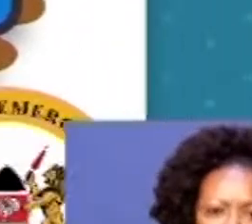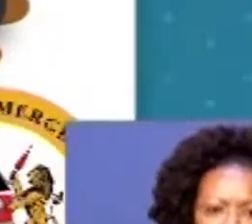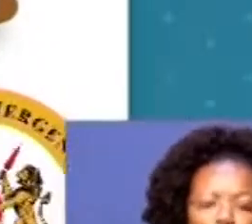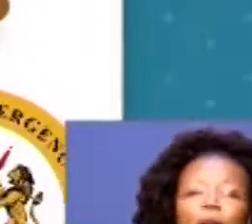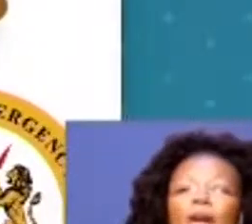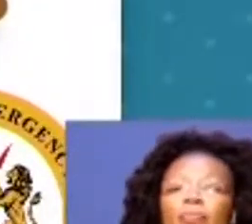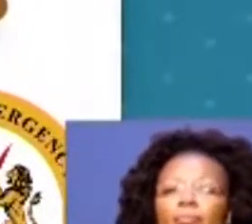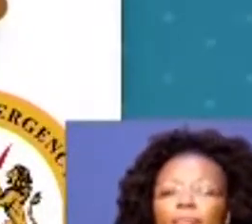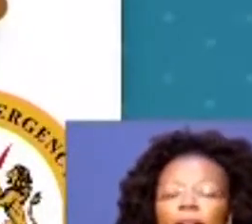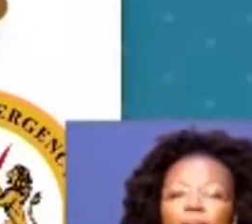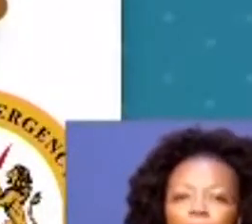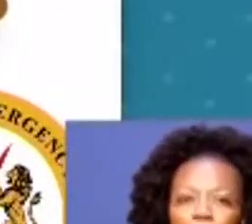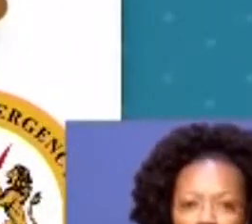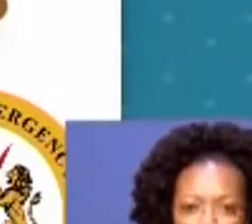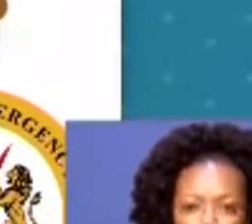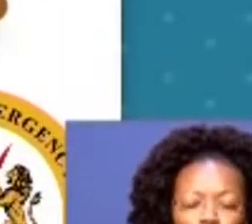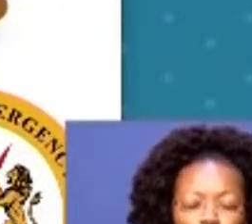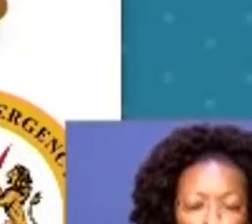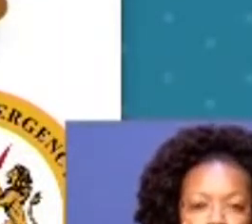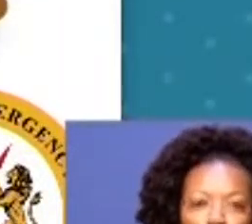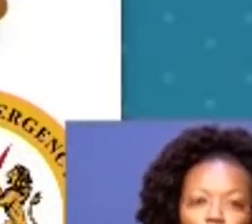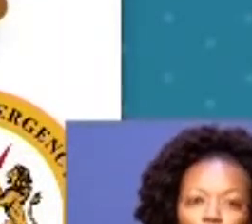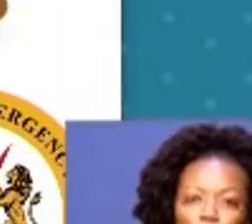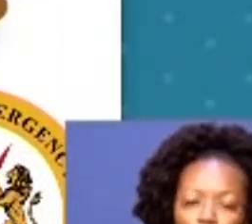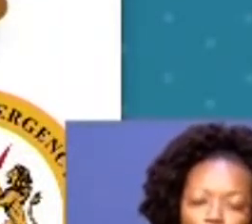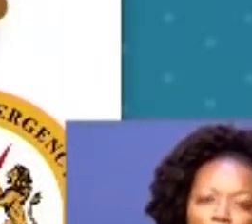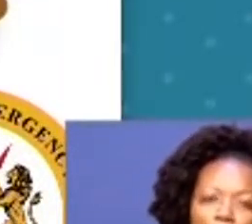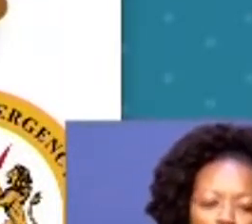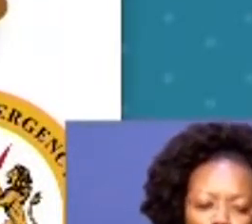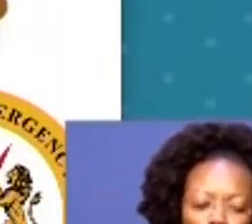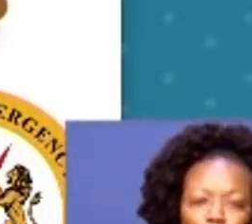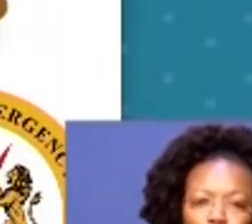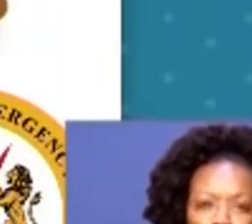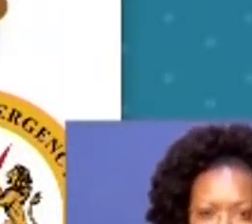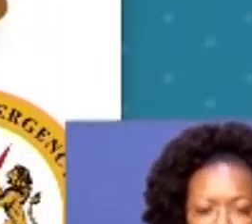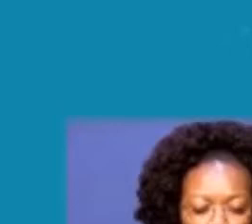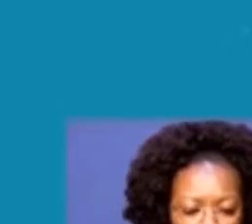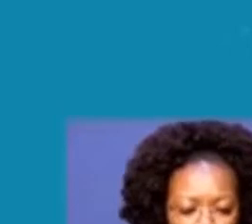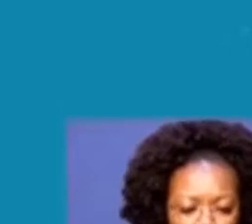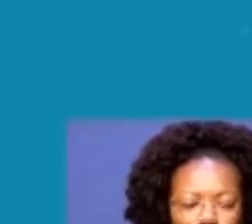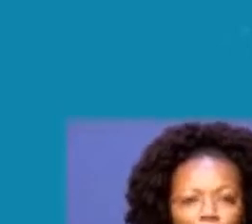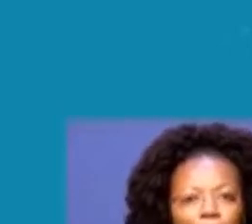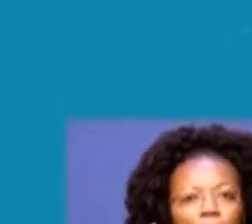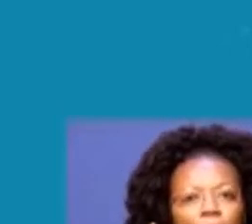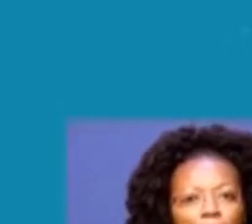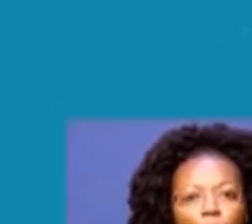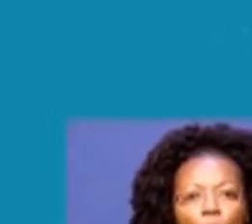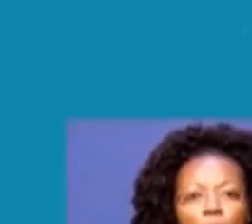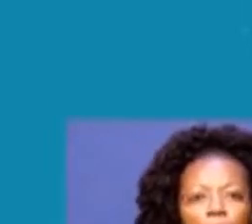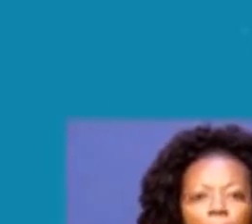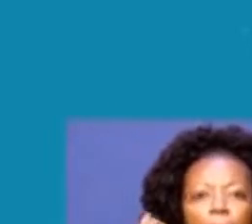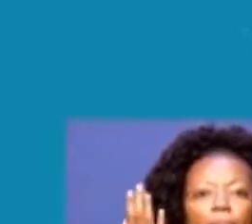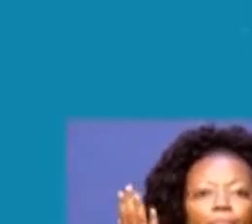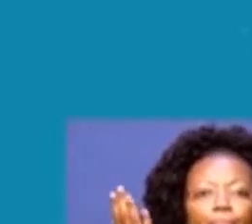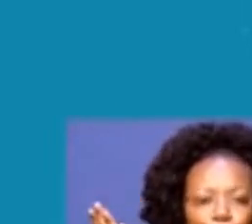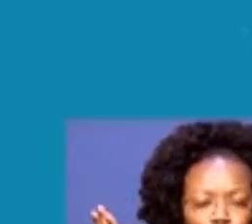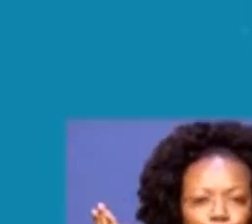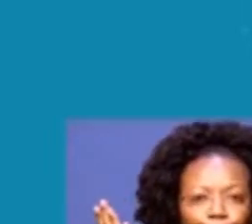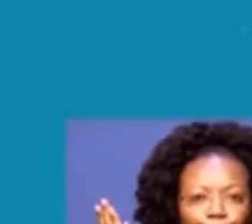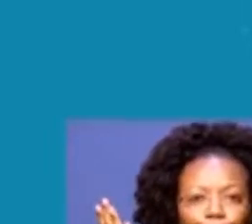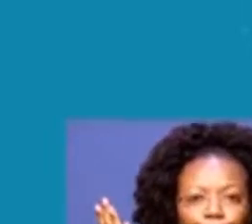kuhusu COVID-19 kupitia vyanzo vinavyoaminika. Piga 719 au